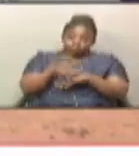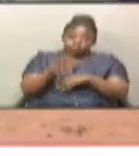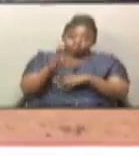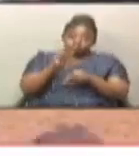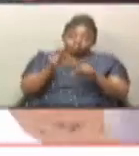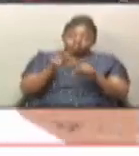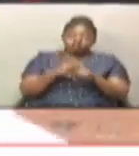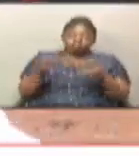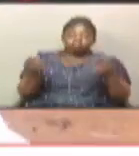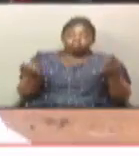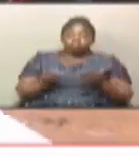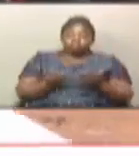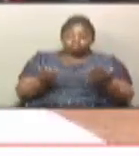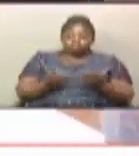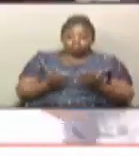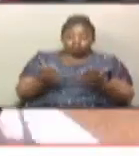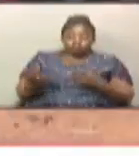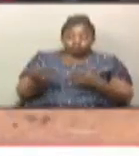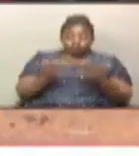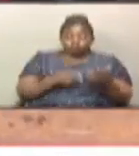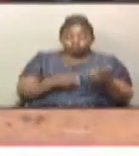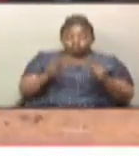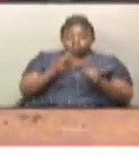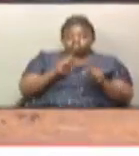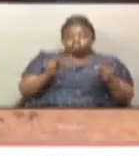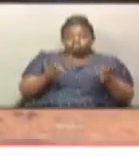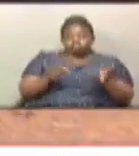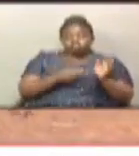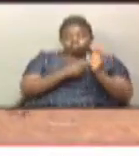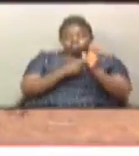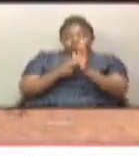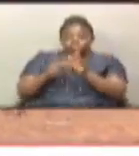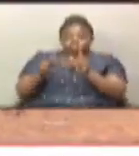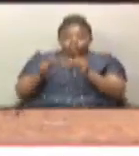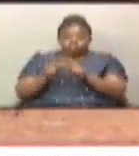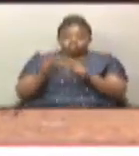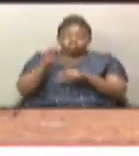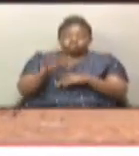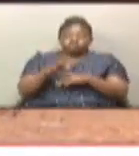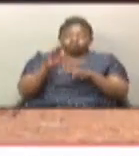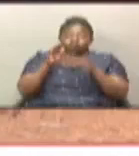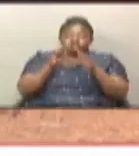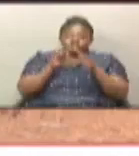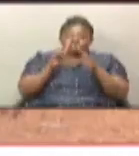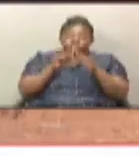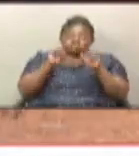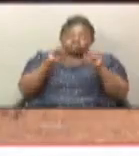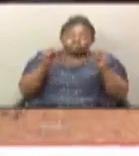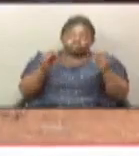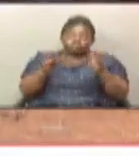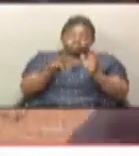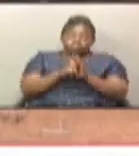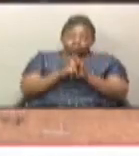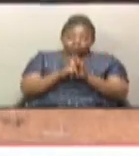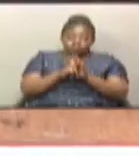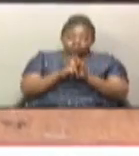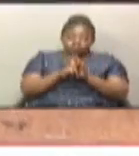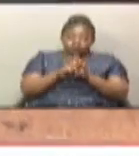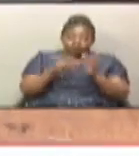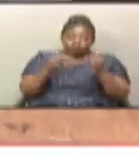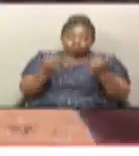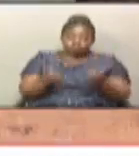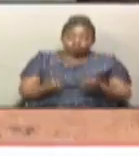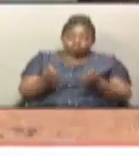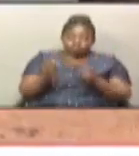kiva kuleeta abantu nga tebabanjudde ne babateeka mu mayumba gaabwe bumenyi bw'amateeka. So